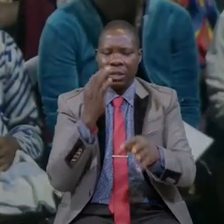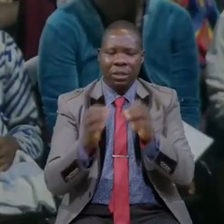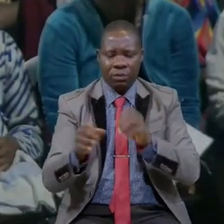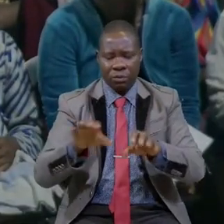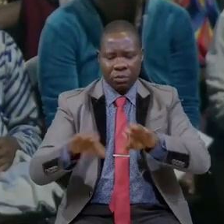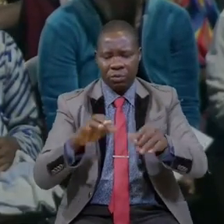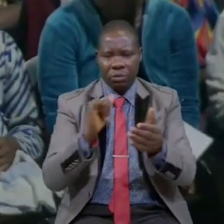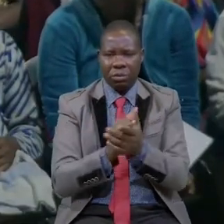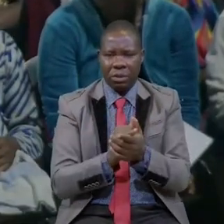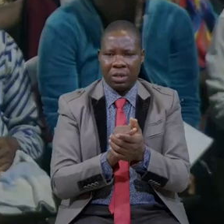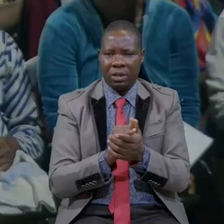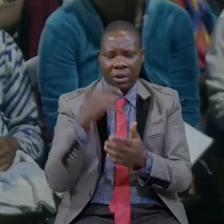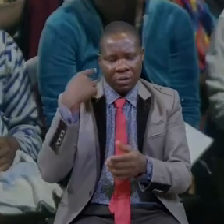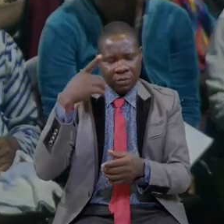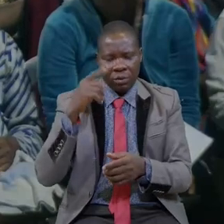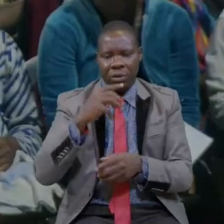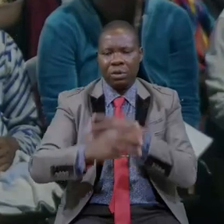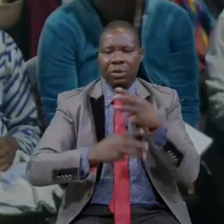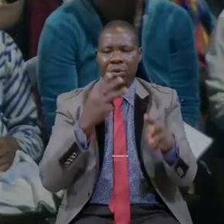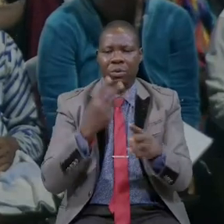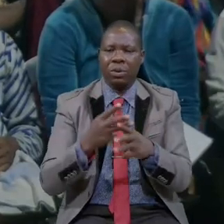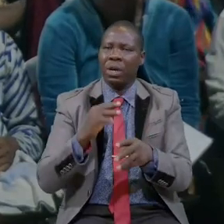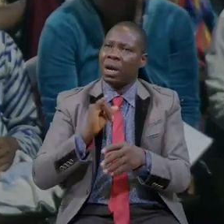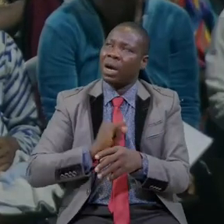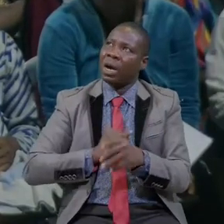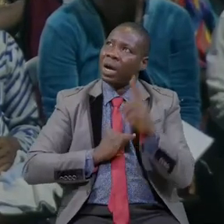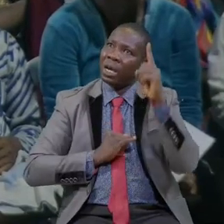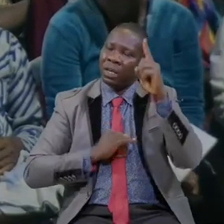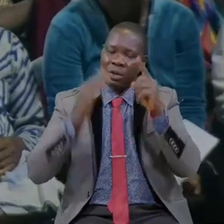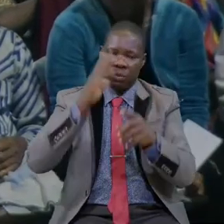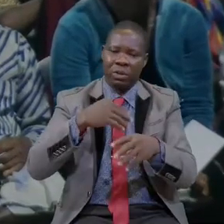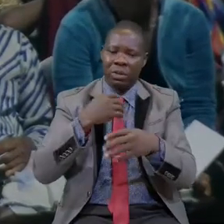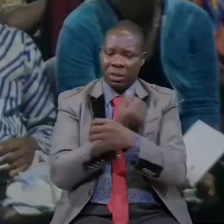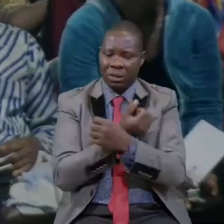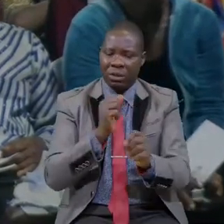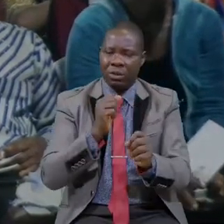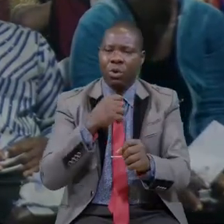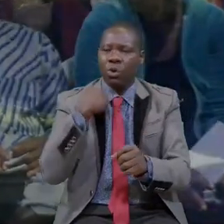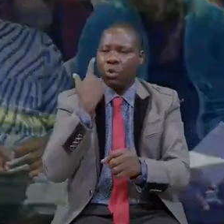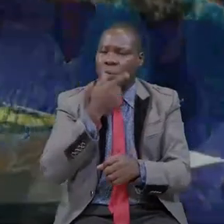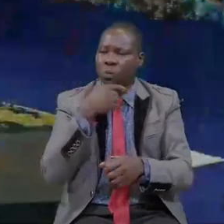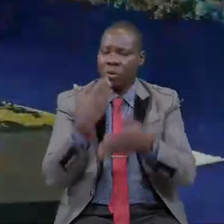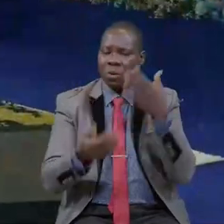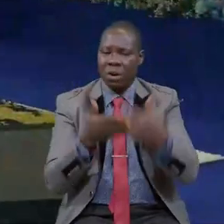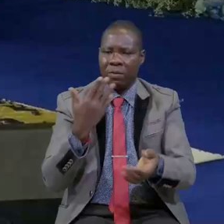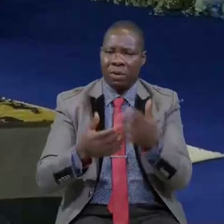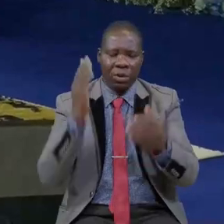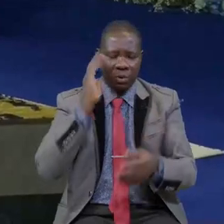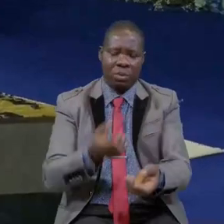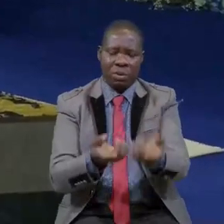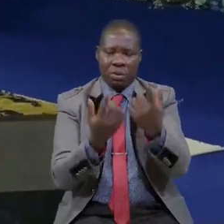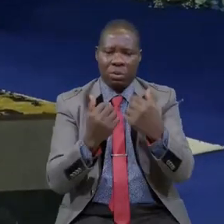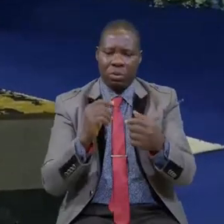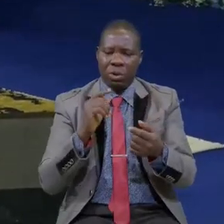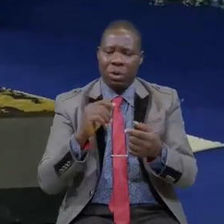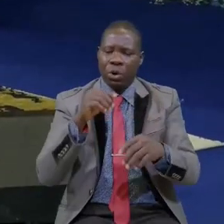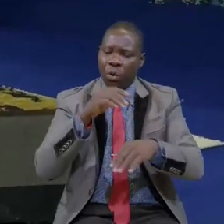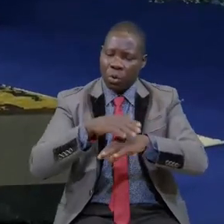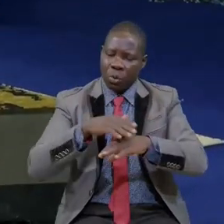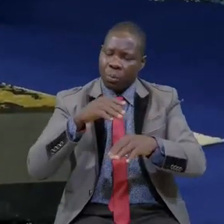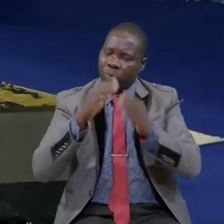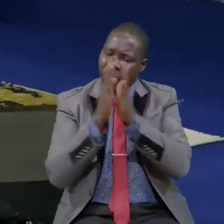fais pour le monde, je sauverai quiconque invoquera mon nom par ton